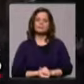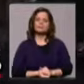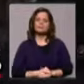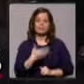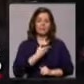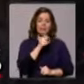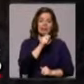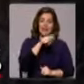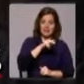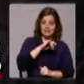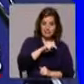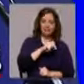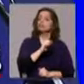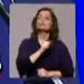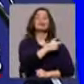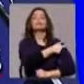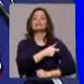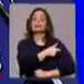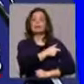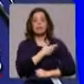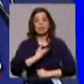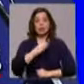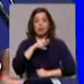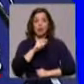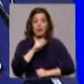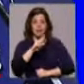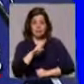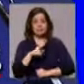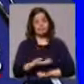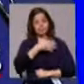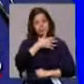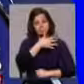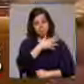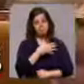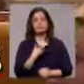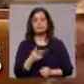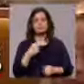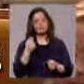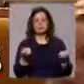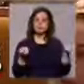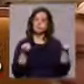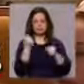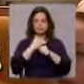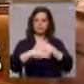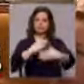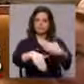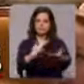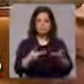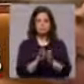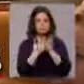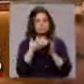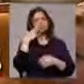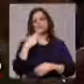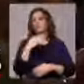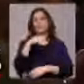Денис Пушилин, o representante de Donetsk nas conversações de Minsk, dirigiu os trabalhos. Uma agenda clássica de